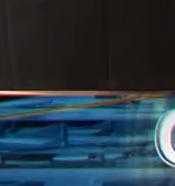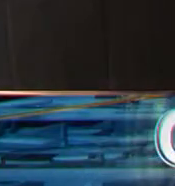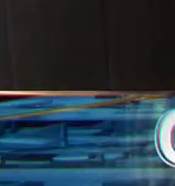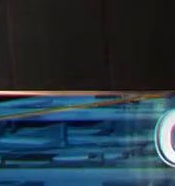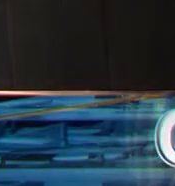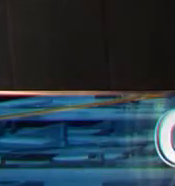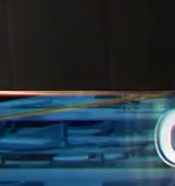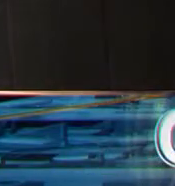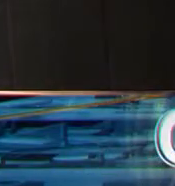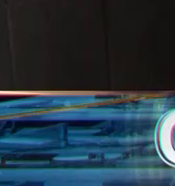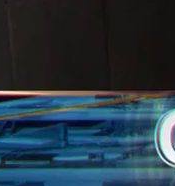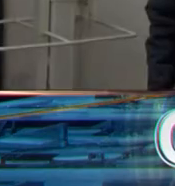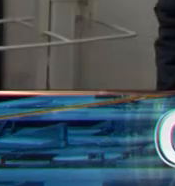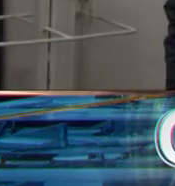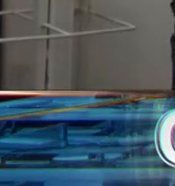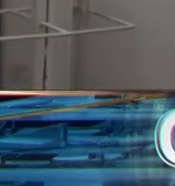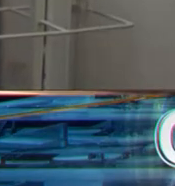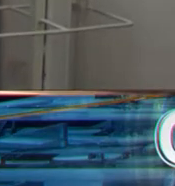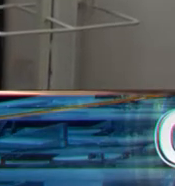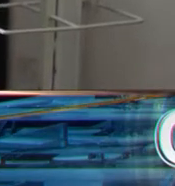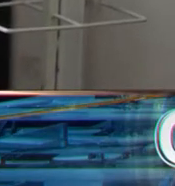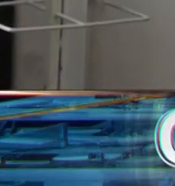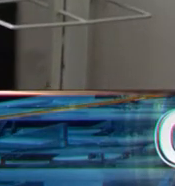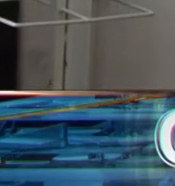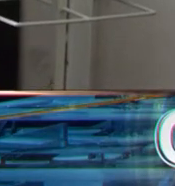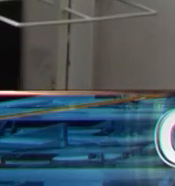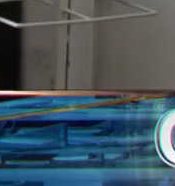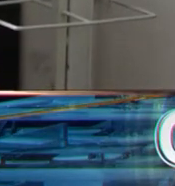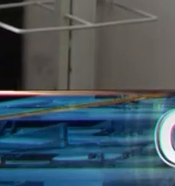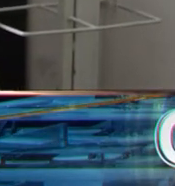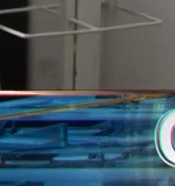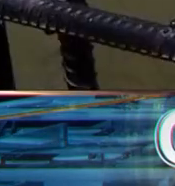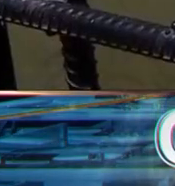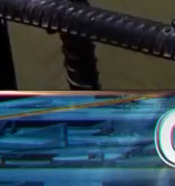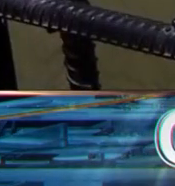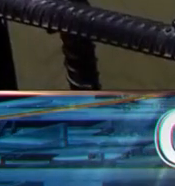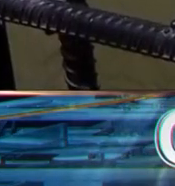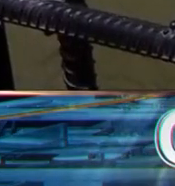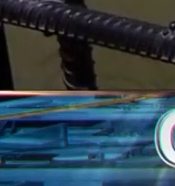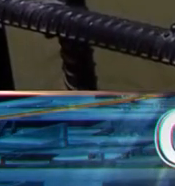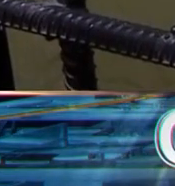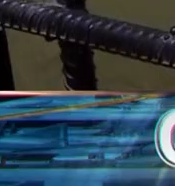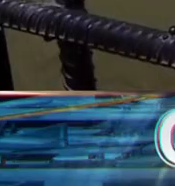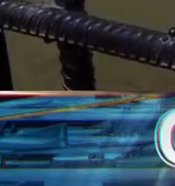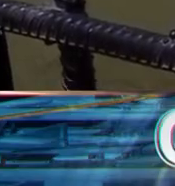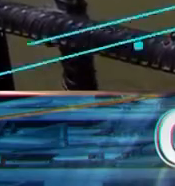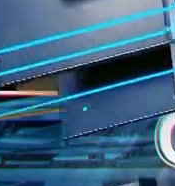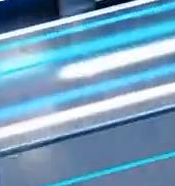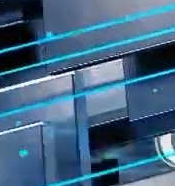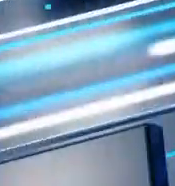Погружение в мир заключенных. Госслужащим Алматинской области организовали экскурсию в следственный изолятор Талдыкургана.